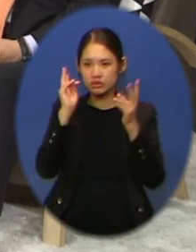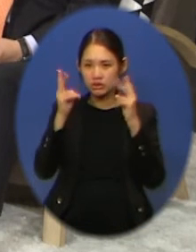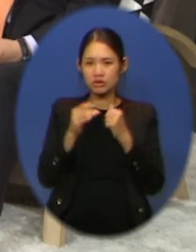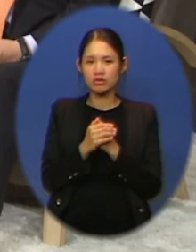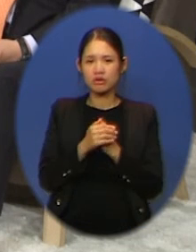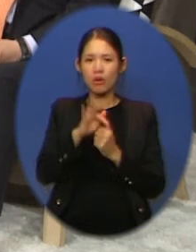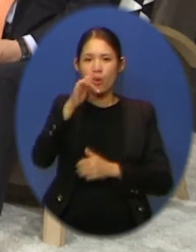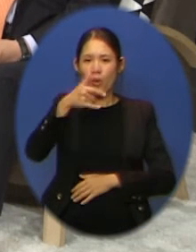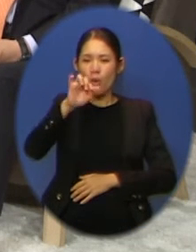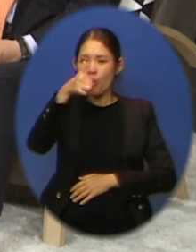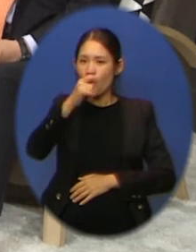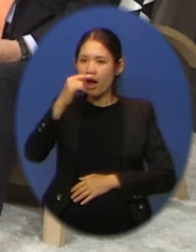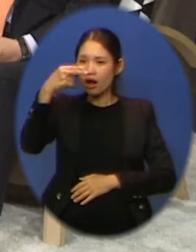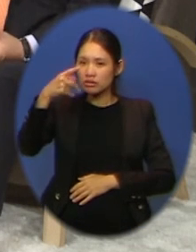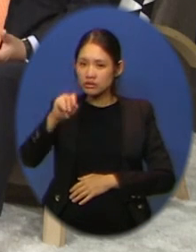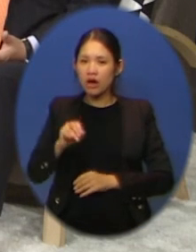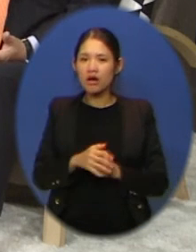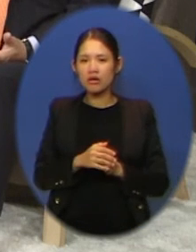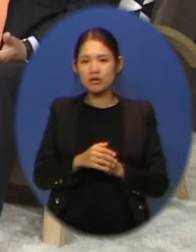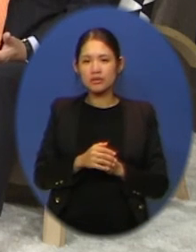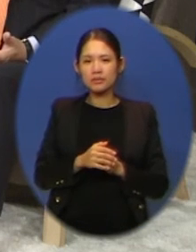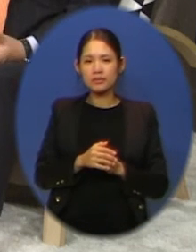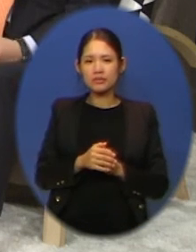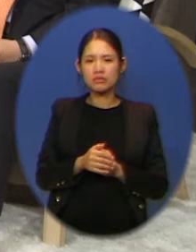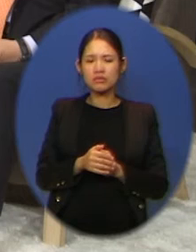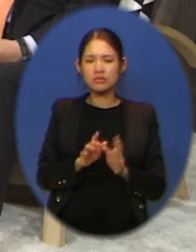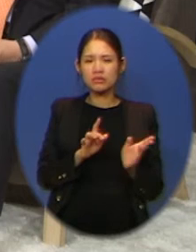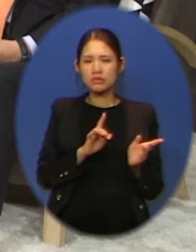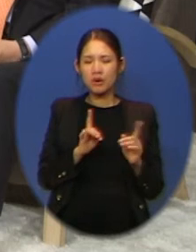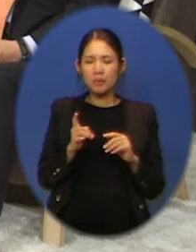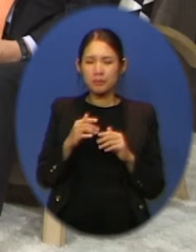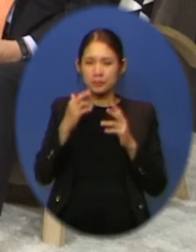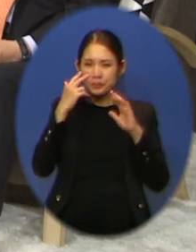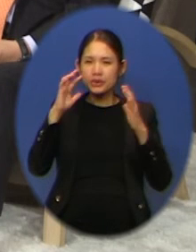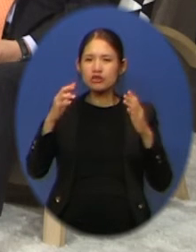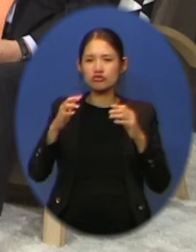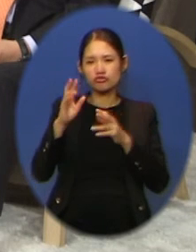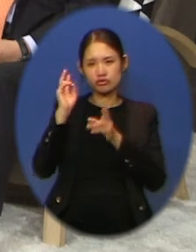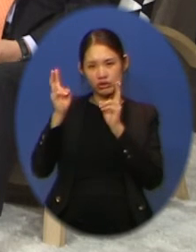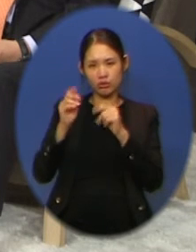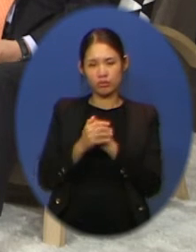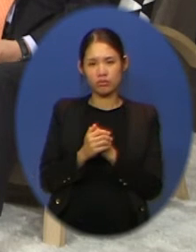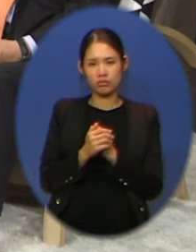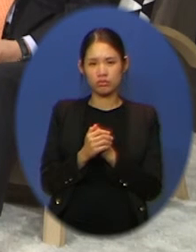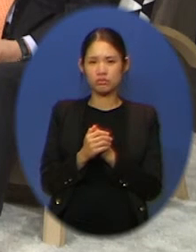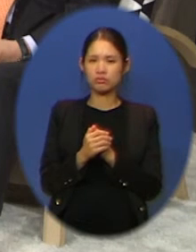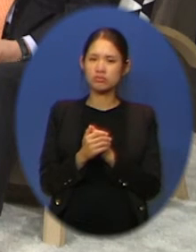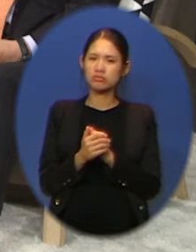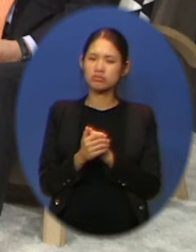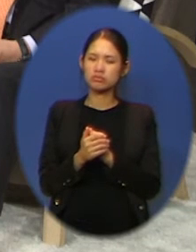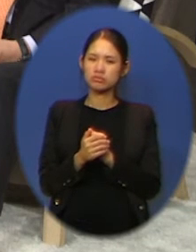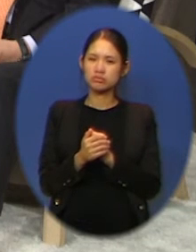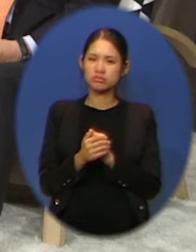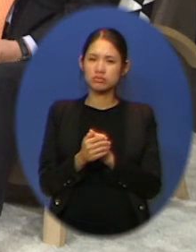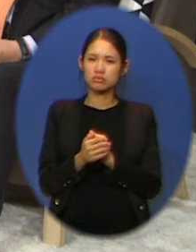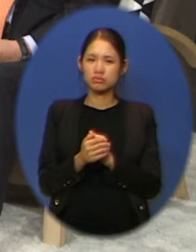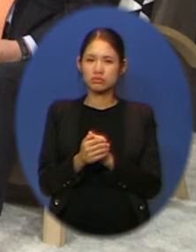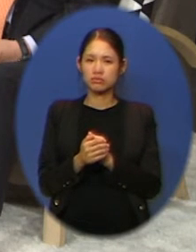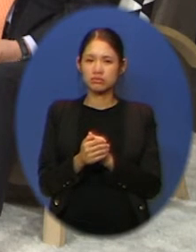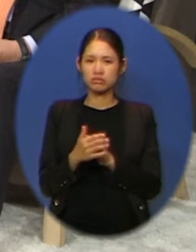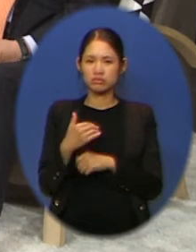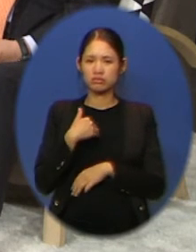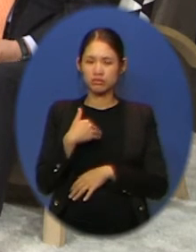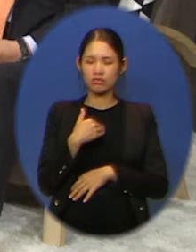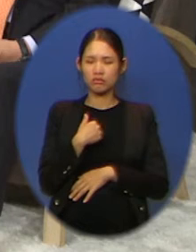공화당은 기업을 살려야 되니까. 예. 그래서 하여튼 뭐